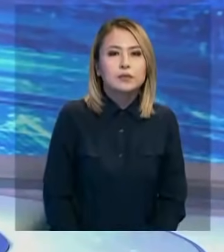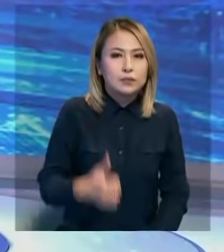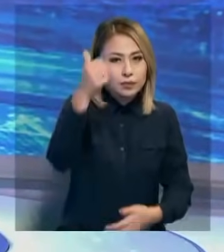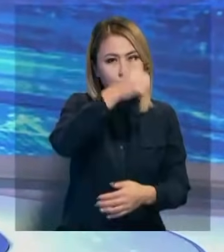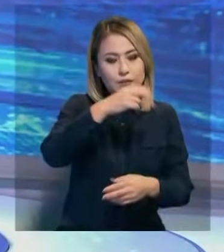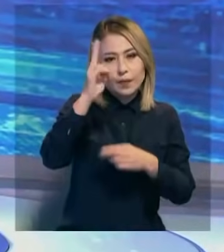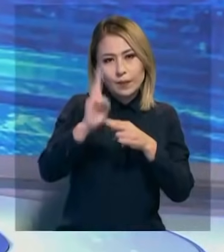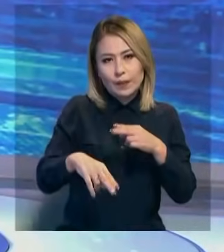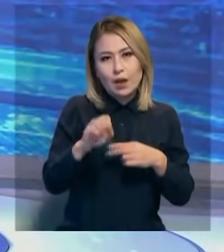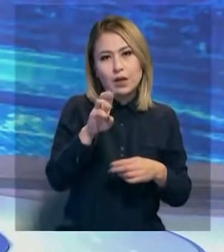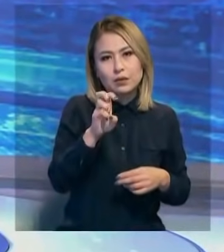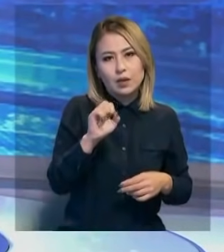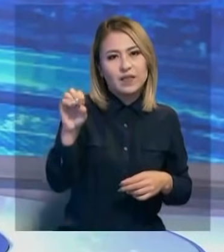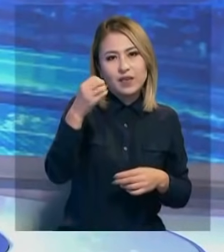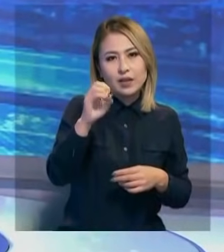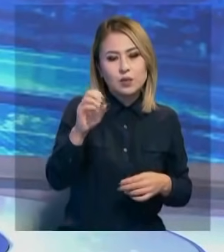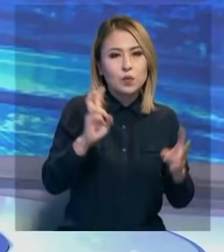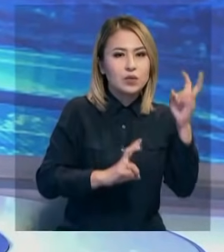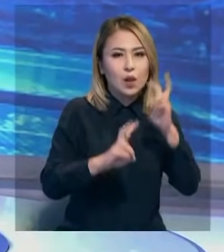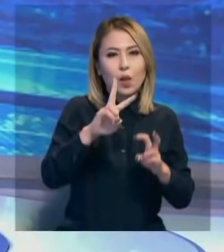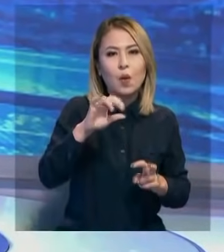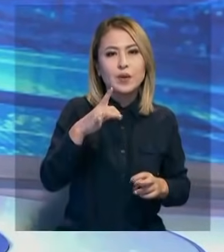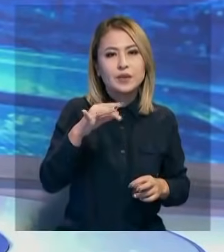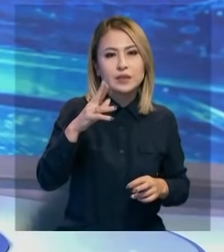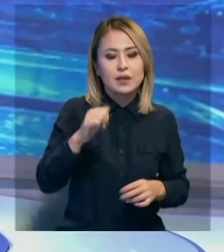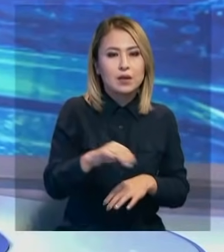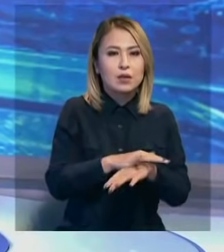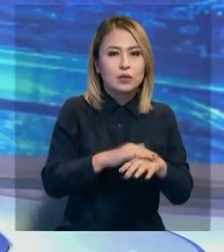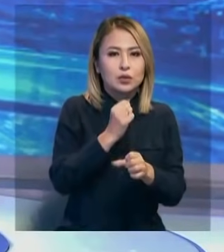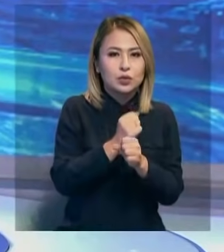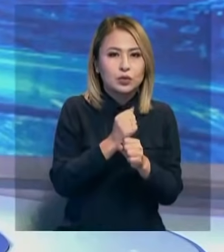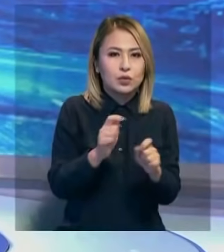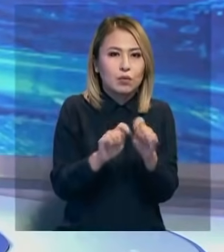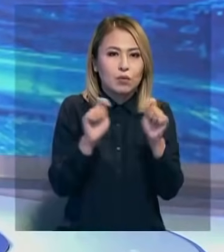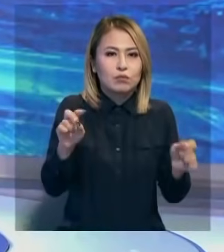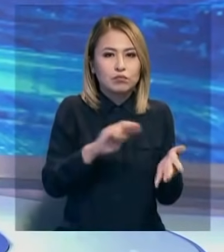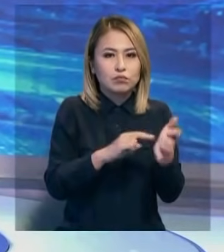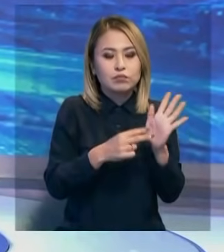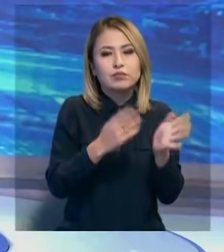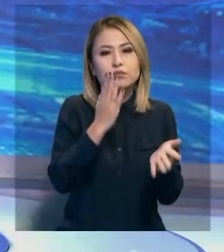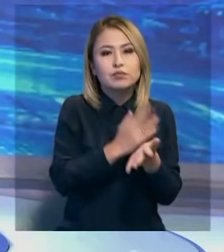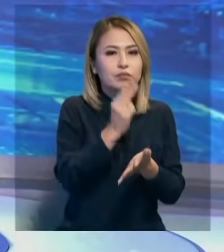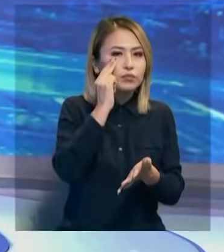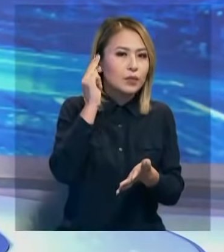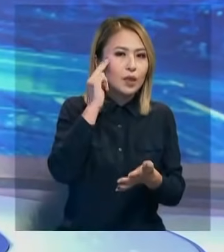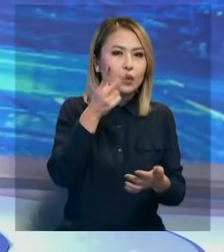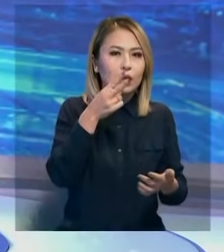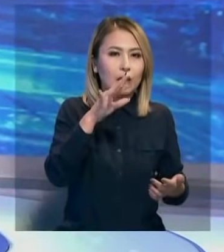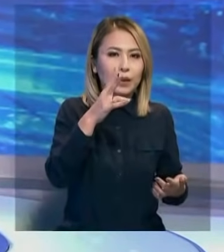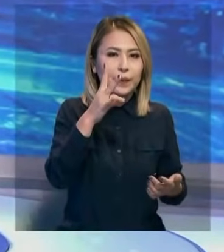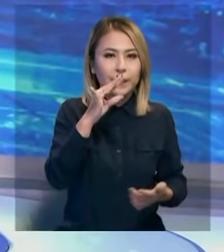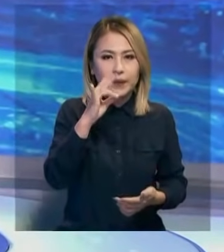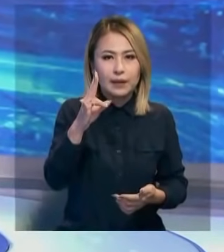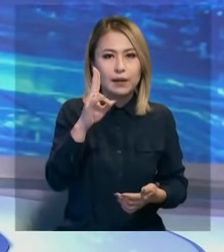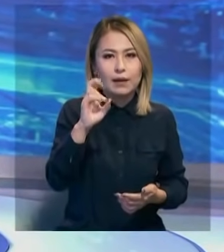Жылдың аяғына дейін Ақтауда Евразиялық өндірістік логистикалық базасының құрылысын бастау жоспарланды. Бұл туралы Қытайдың